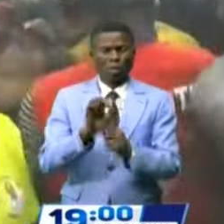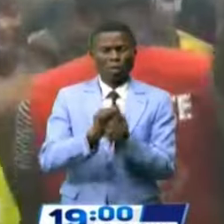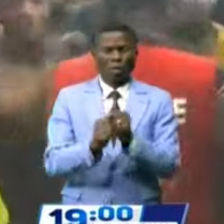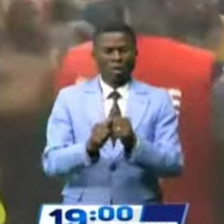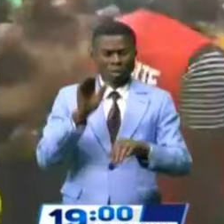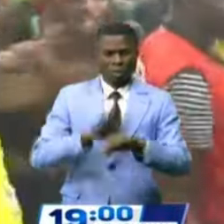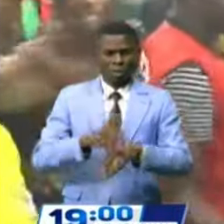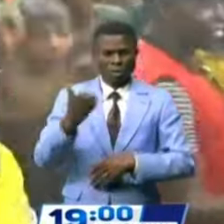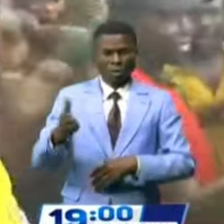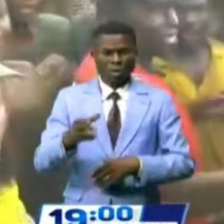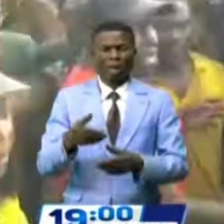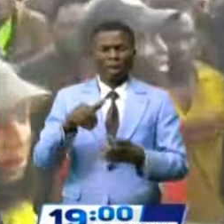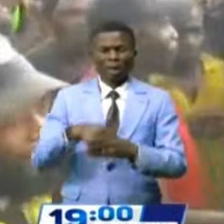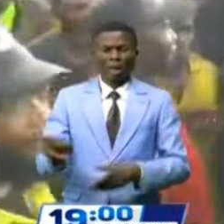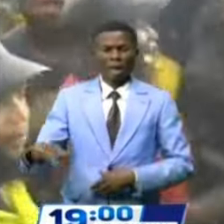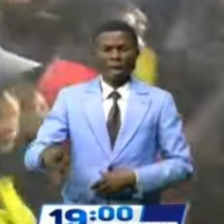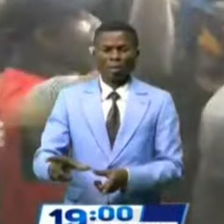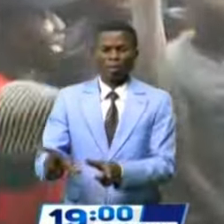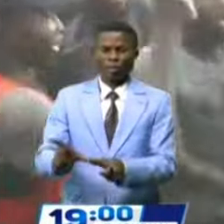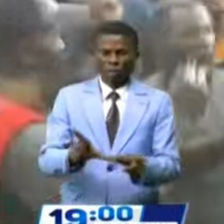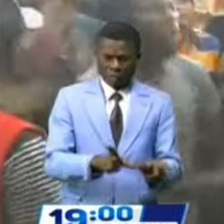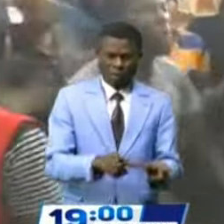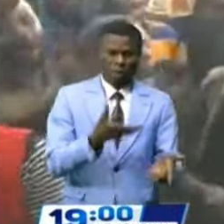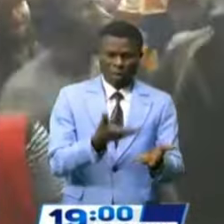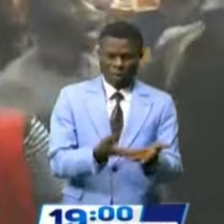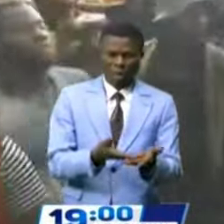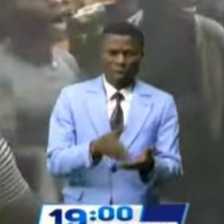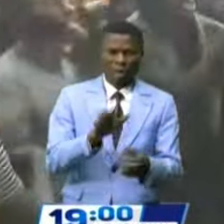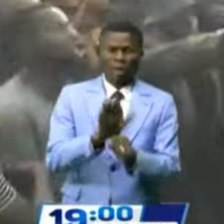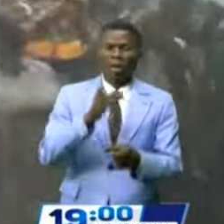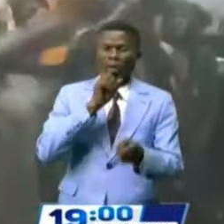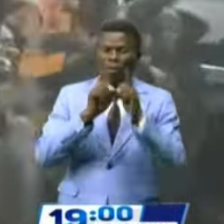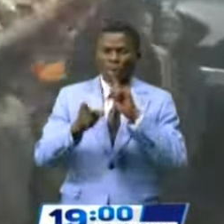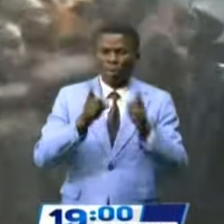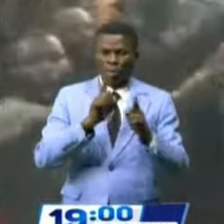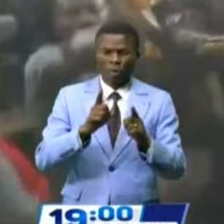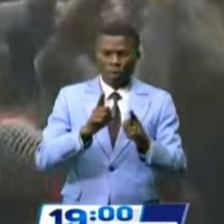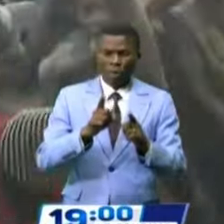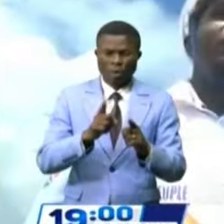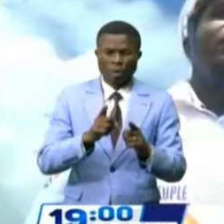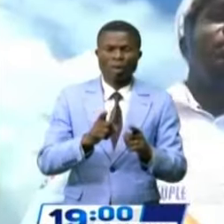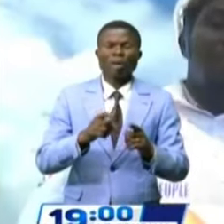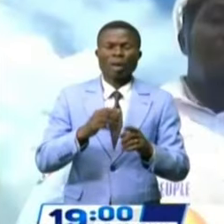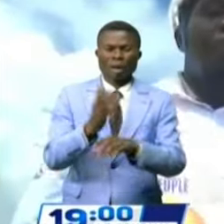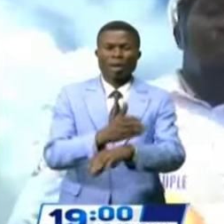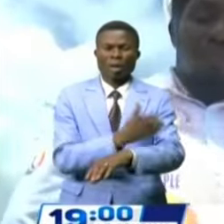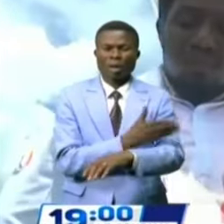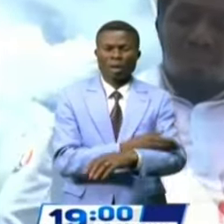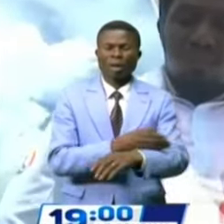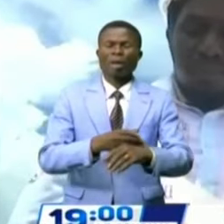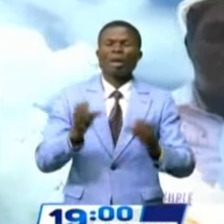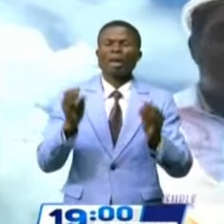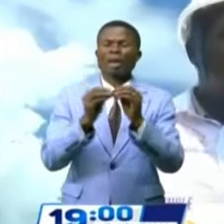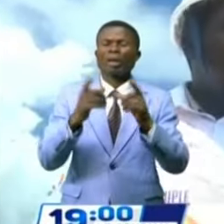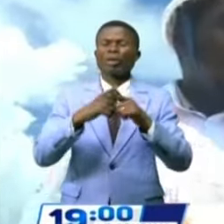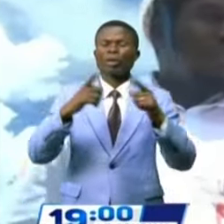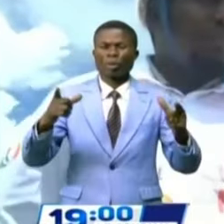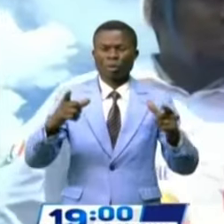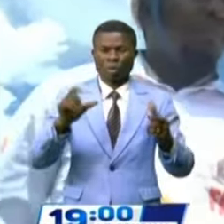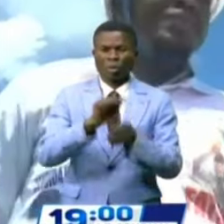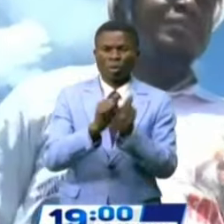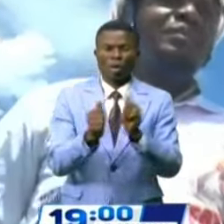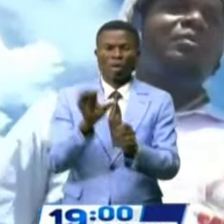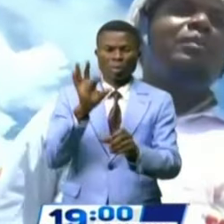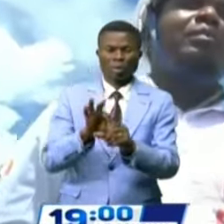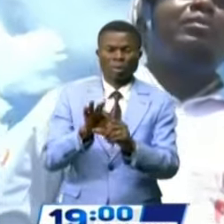problèmes. Dans le Lualaba, il y en a par milliers. Les échanges ont pris les allures d'un grand rassemblement. Le processus